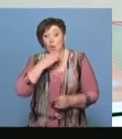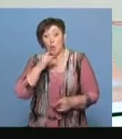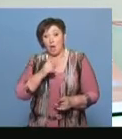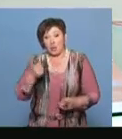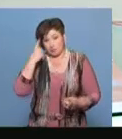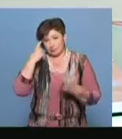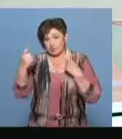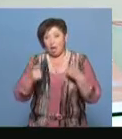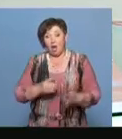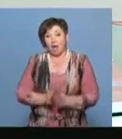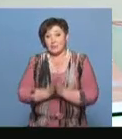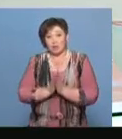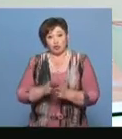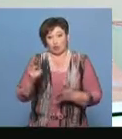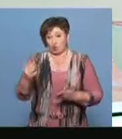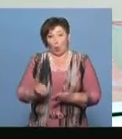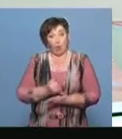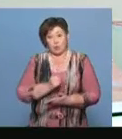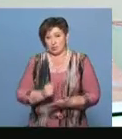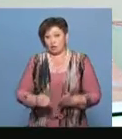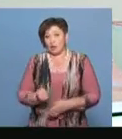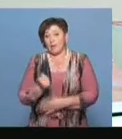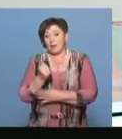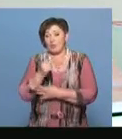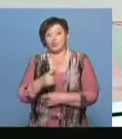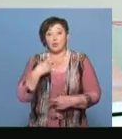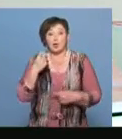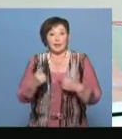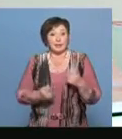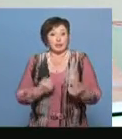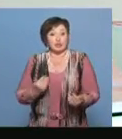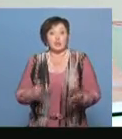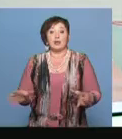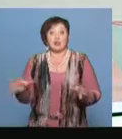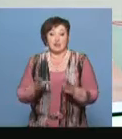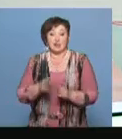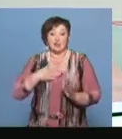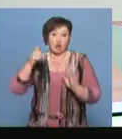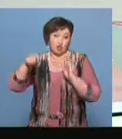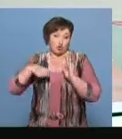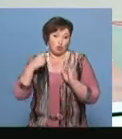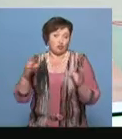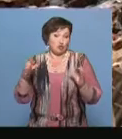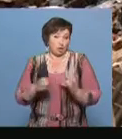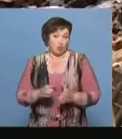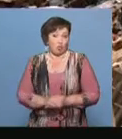комиссии, но нарушений не нашли. Свою ревизию провели и общественники. К ним присоединилась наша съемочная группа.